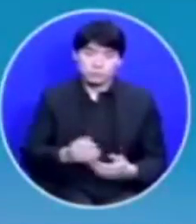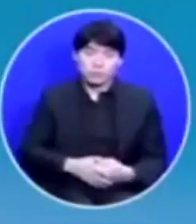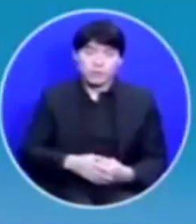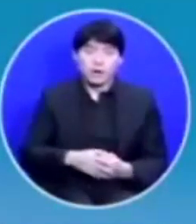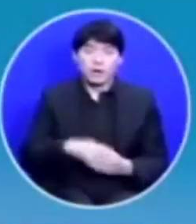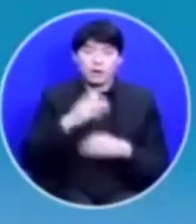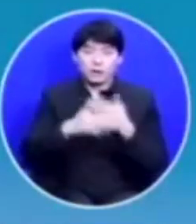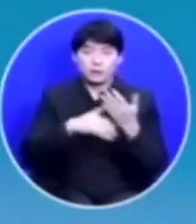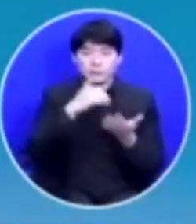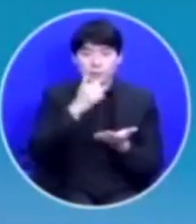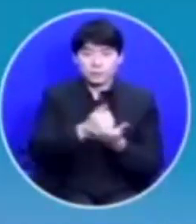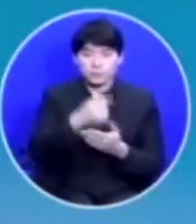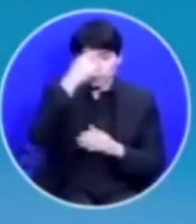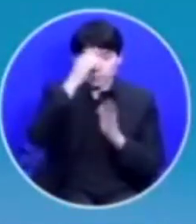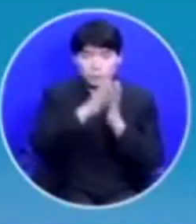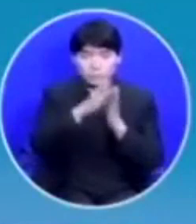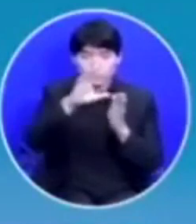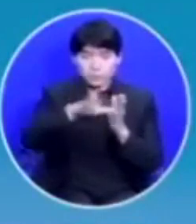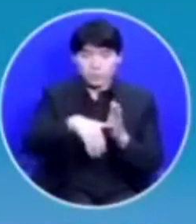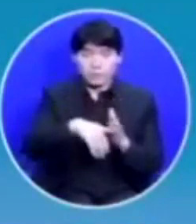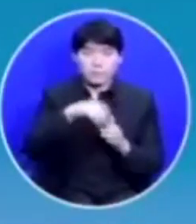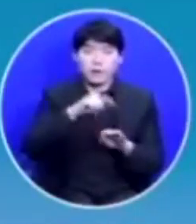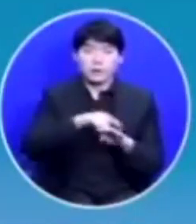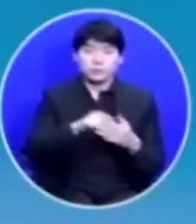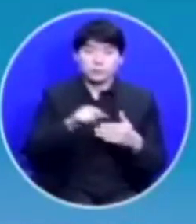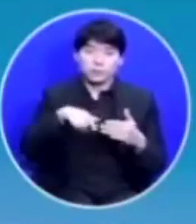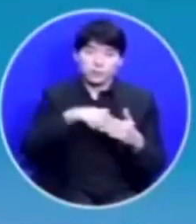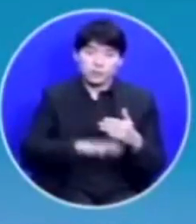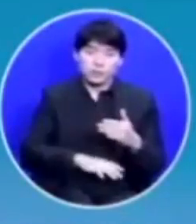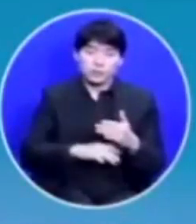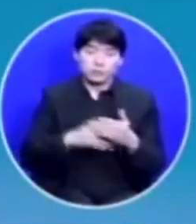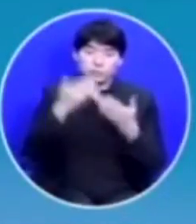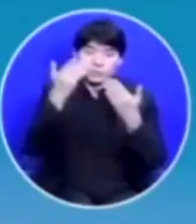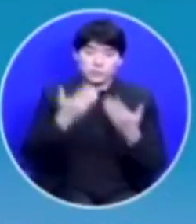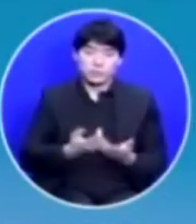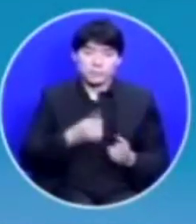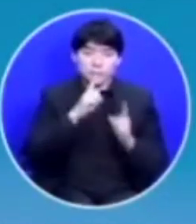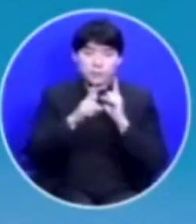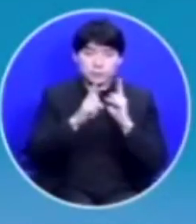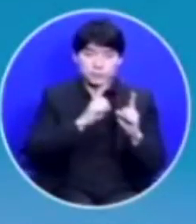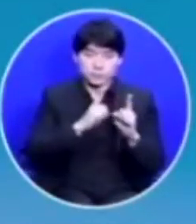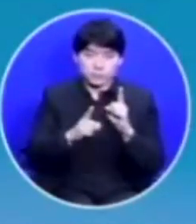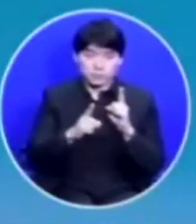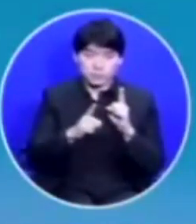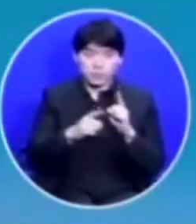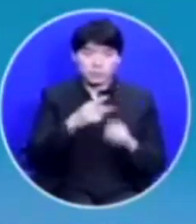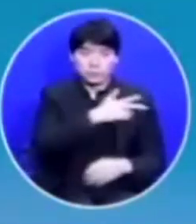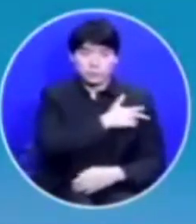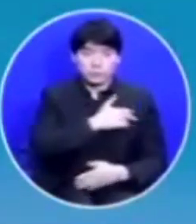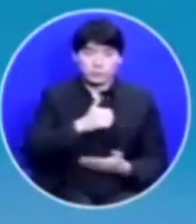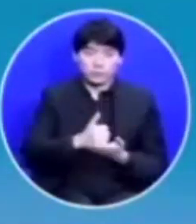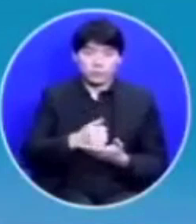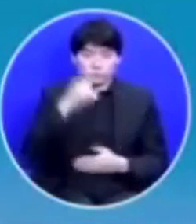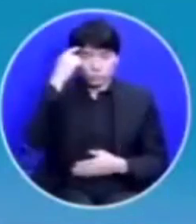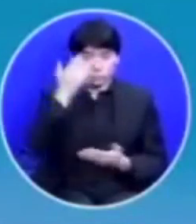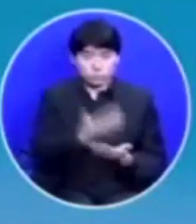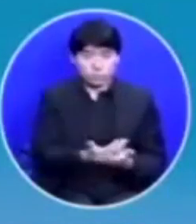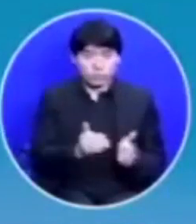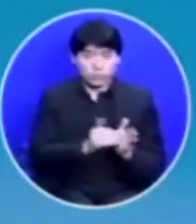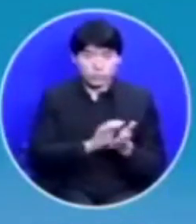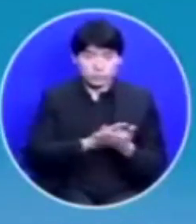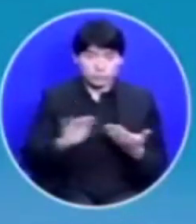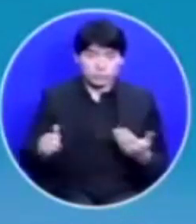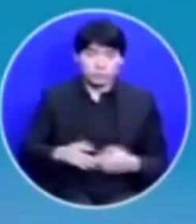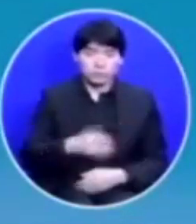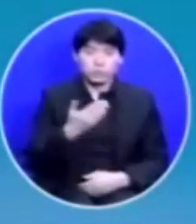하나님께 기도하는 데 마음에 하나님께서 주시는 말씀이 이 집사님에게 충격이었어요 너는